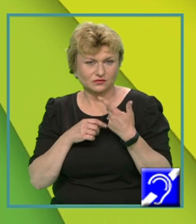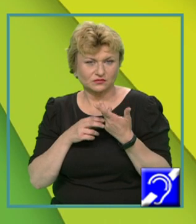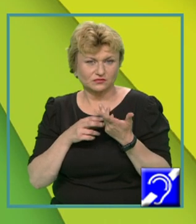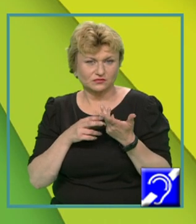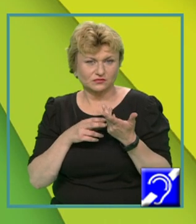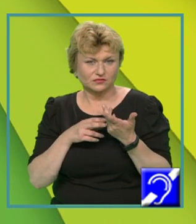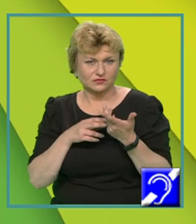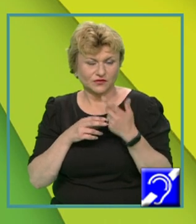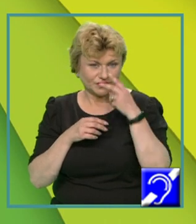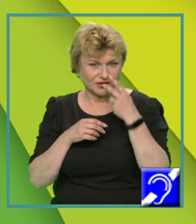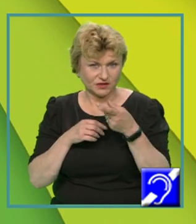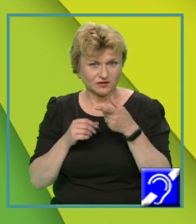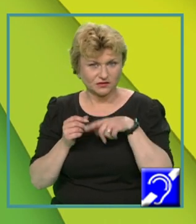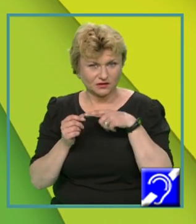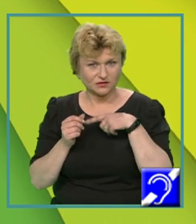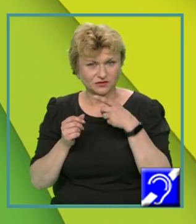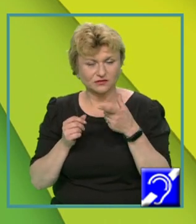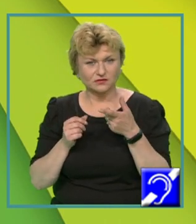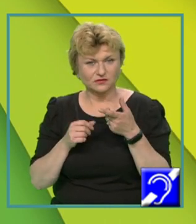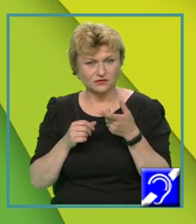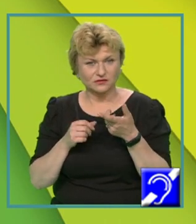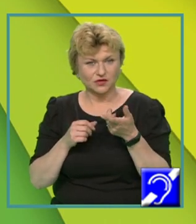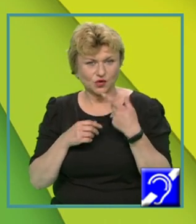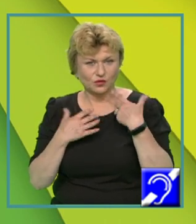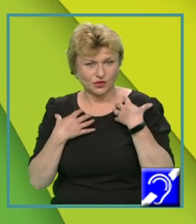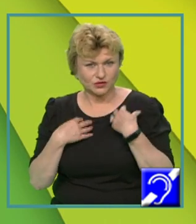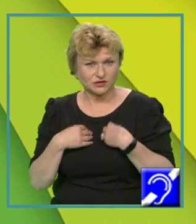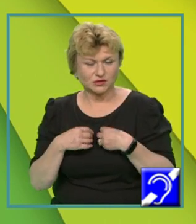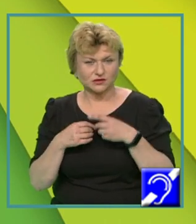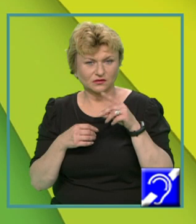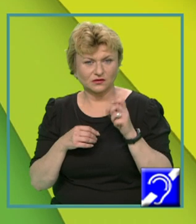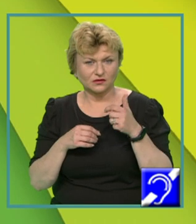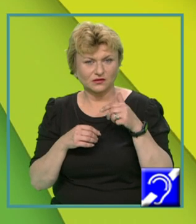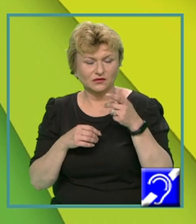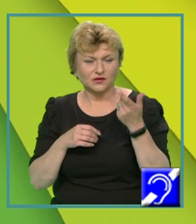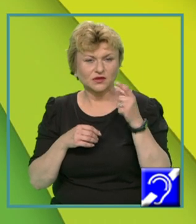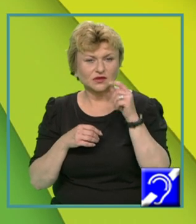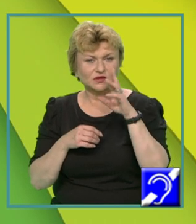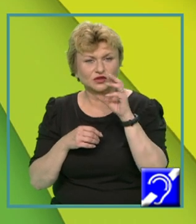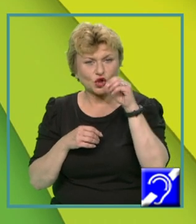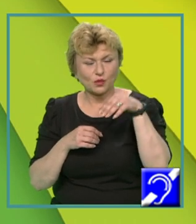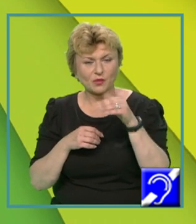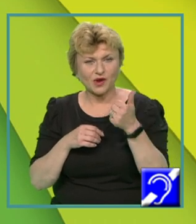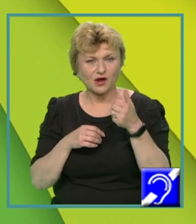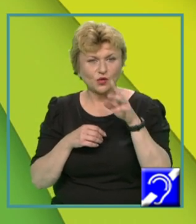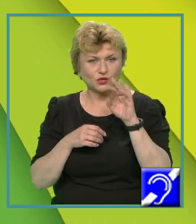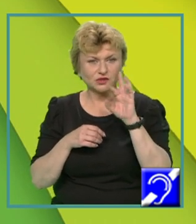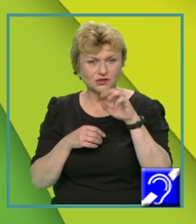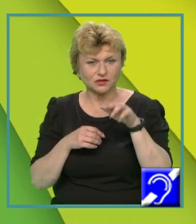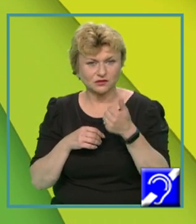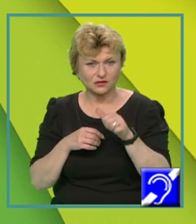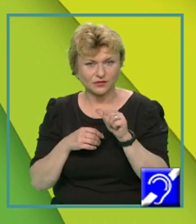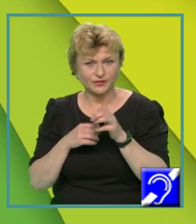uterin. Vedeți că este preluat apoi ovocitul de către trompa uterină, aici are loc fecundație sau concepție, aici